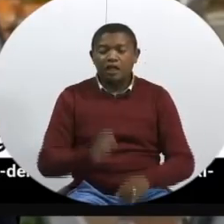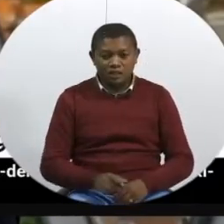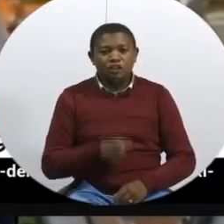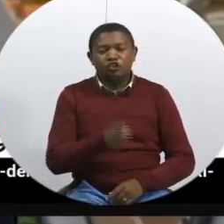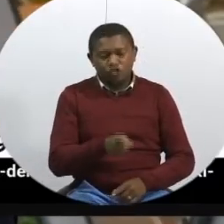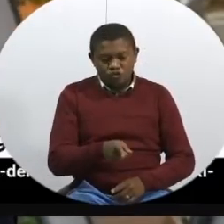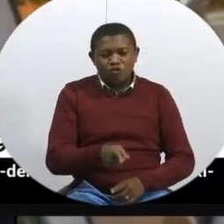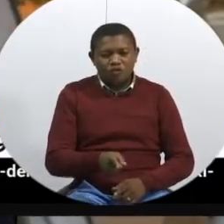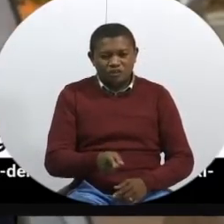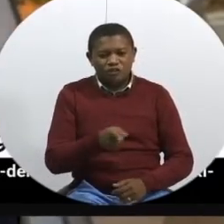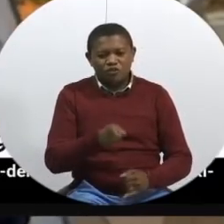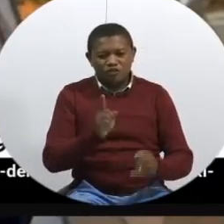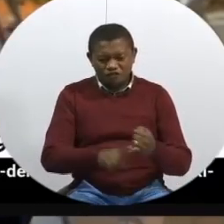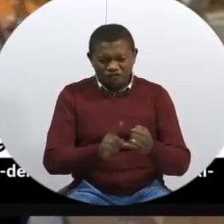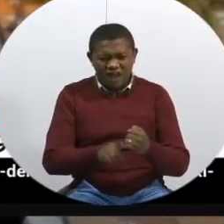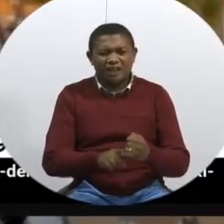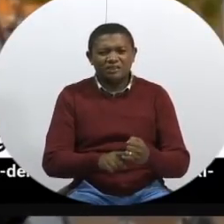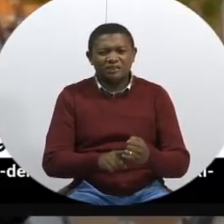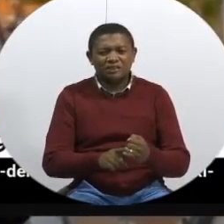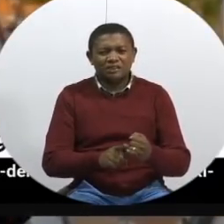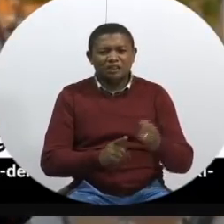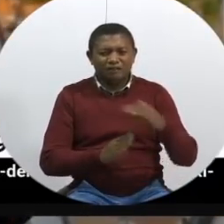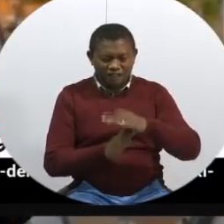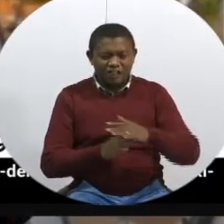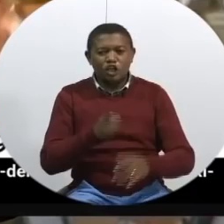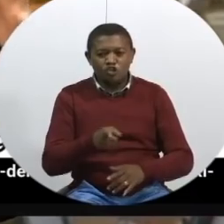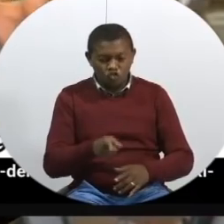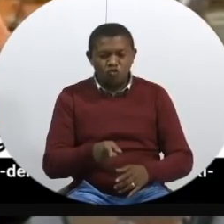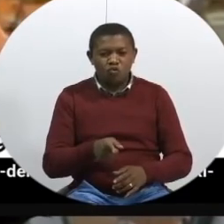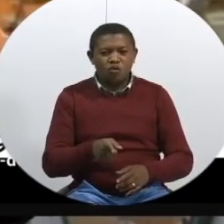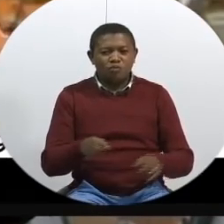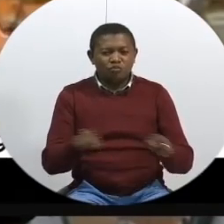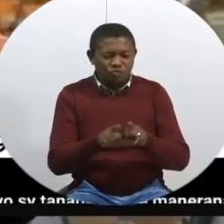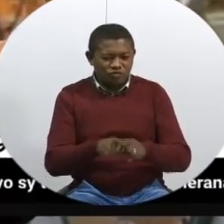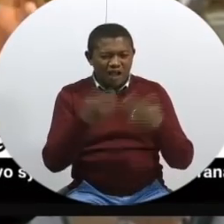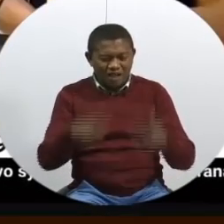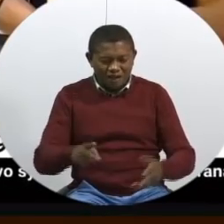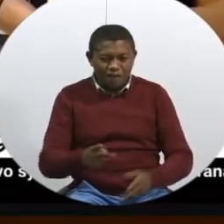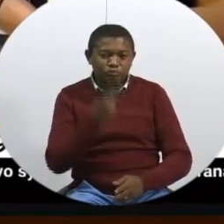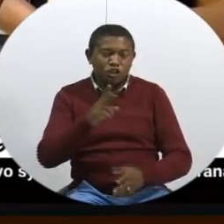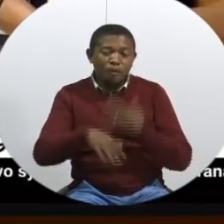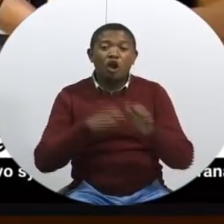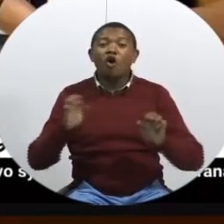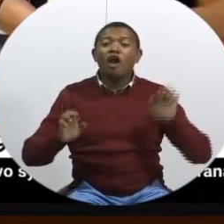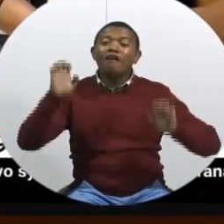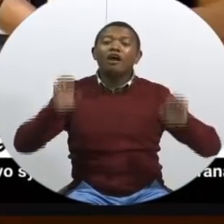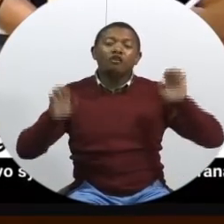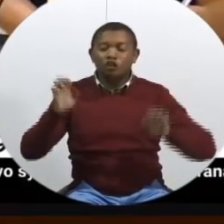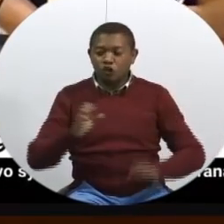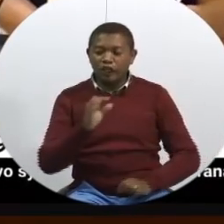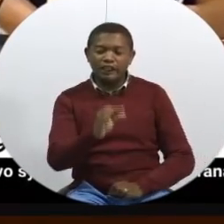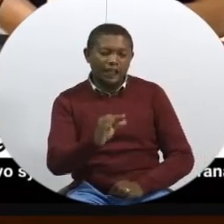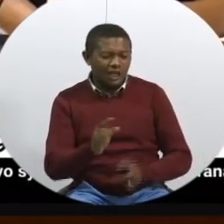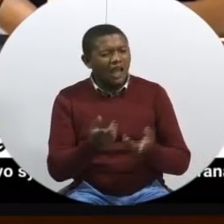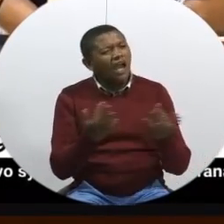no tapitra sy ahafahantsika manao an'le fandrefesana na ny evaluation hoe aiza ho